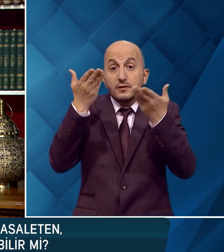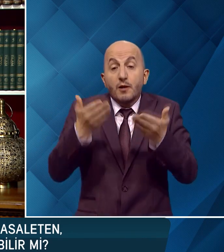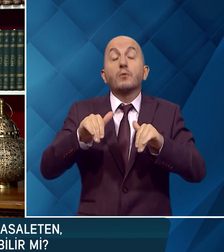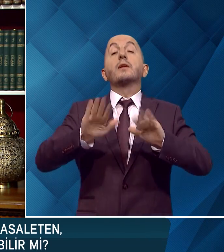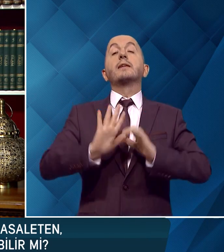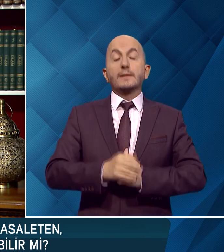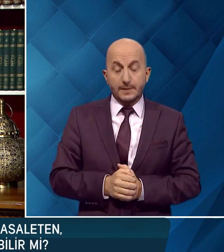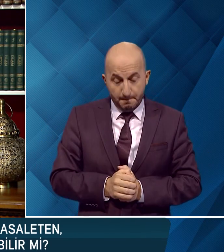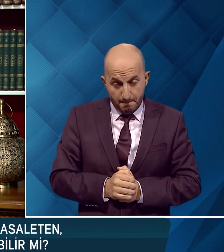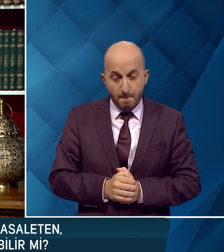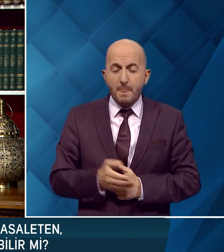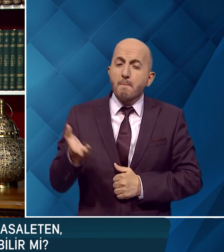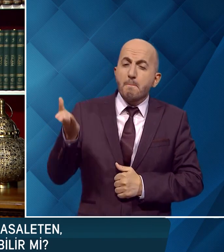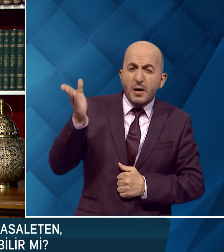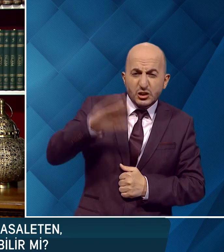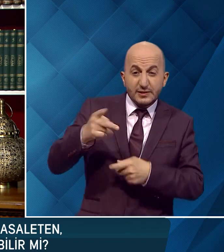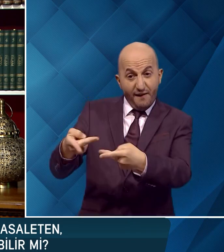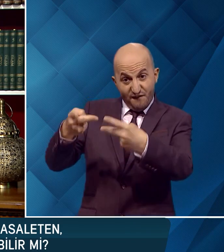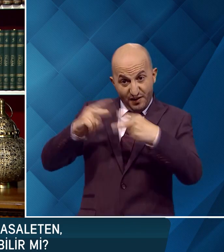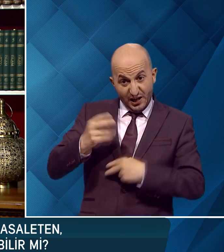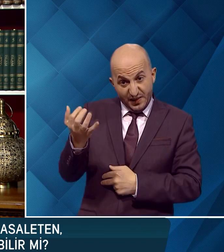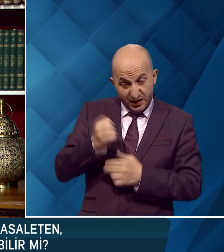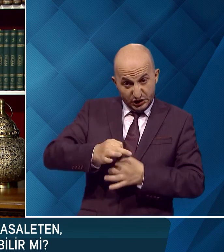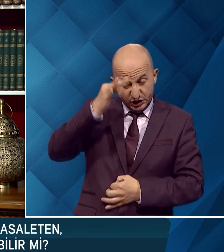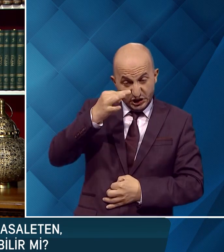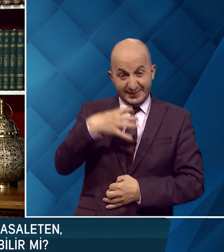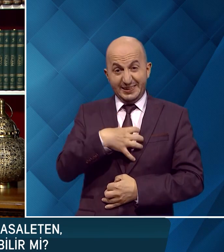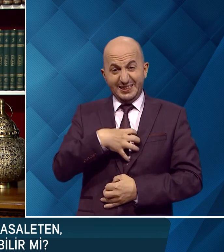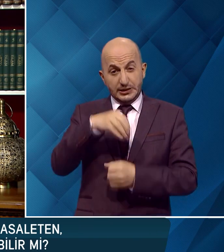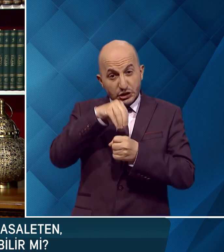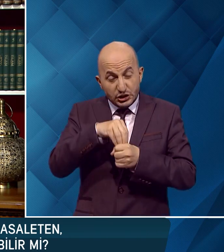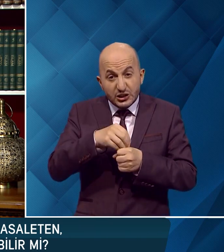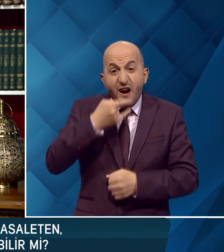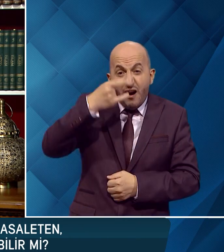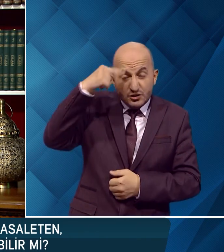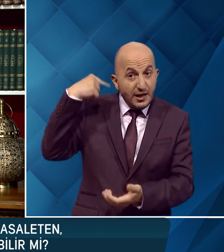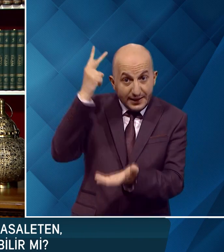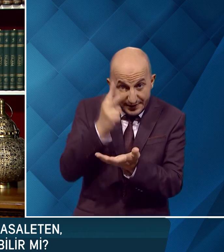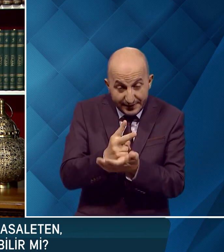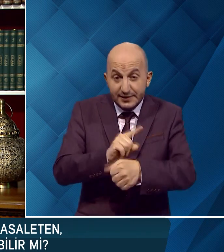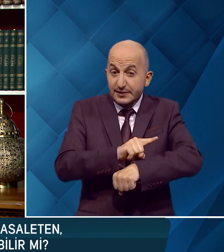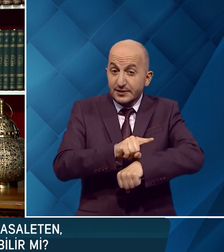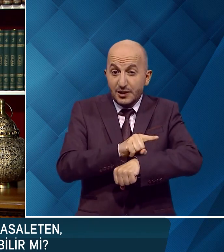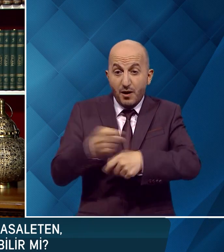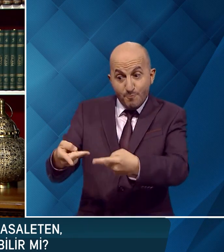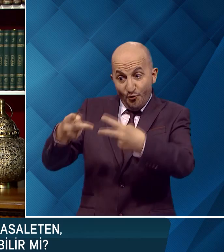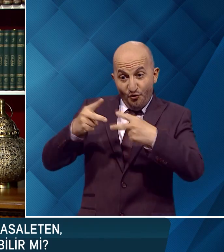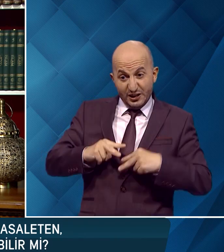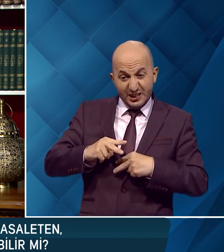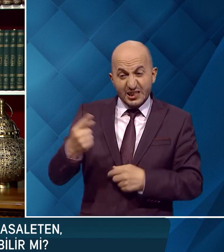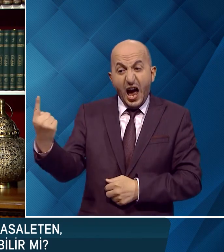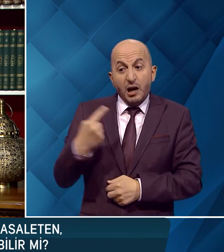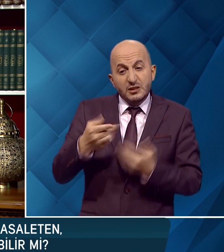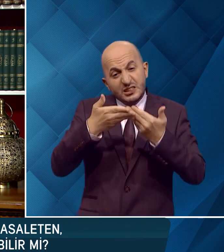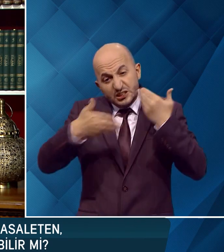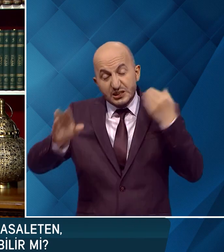geçerli değildir. Başkasından vekalet alan kişi kendisi için de hacca niyet ettiğinde müvekkilinin